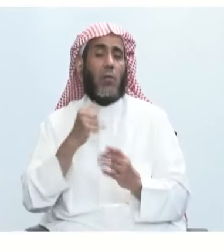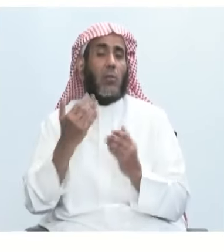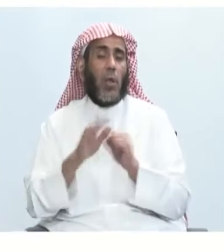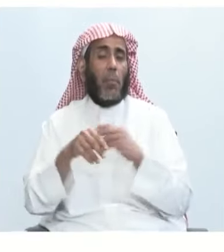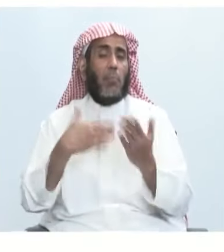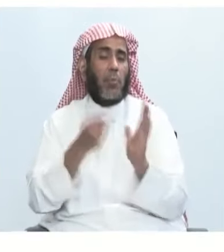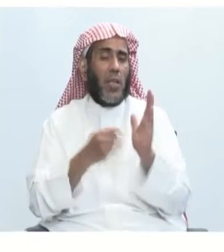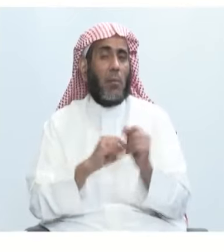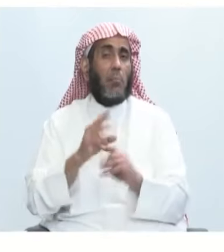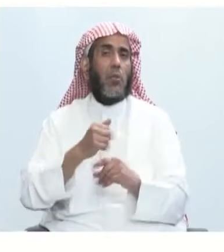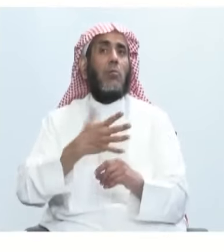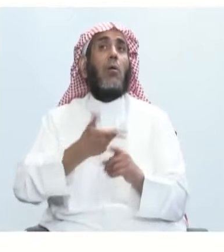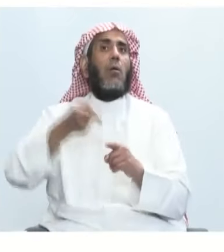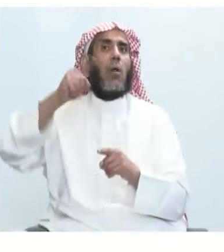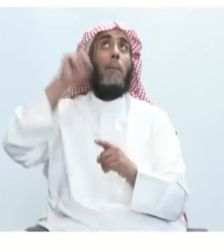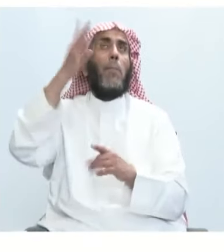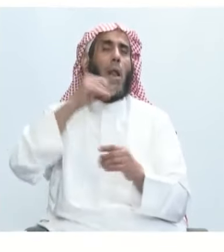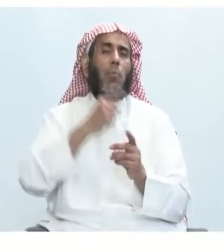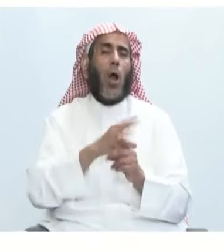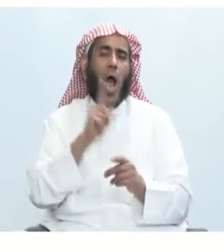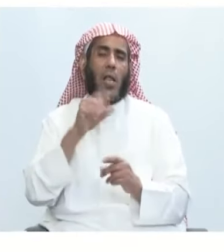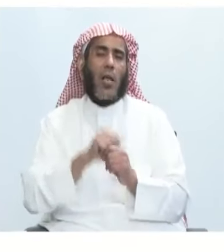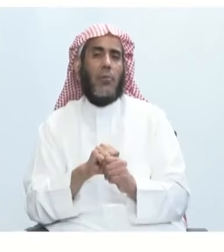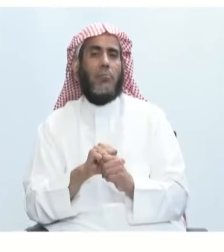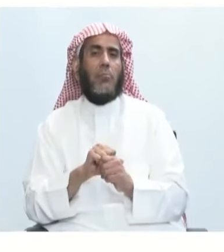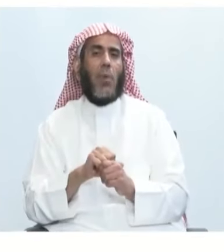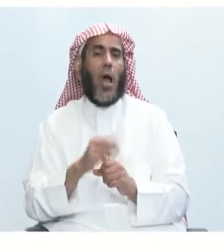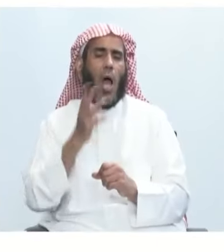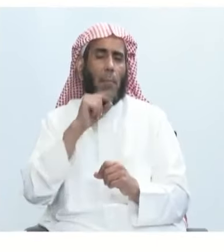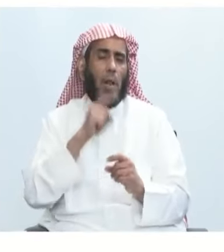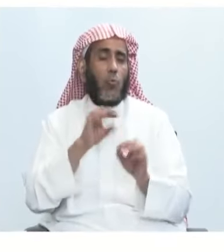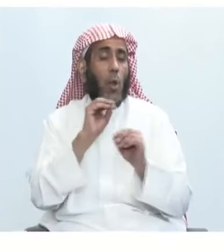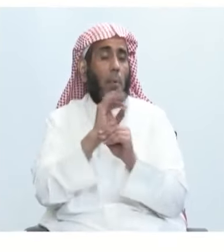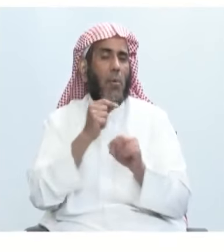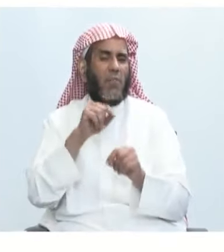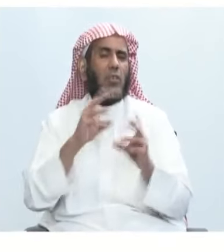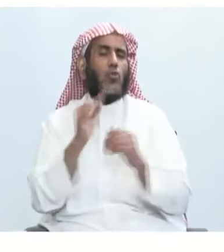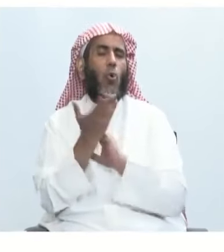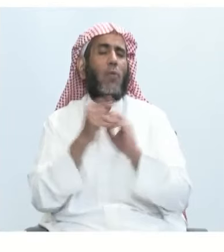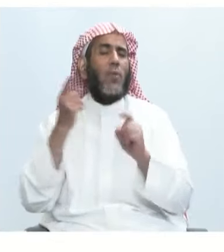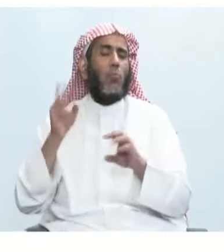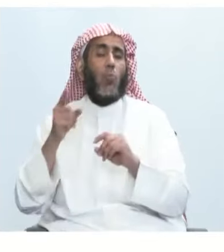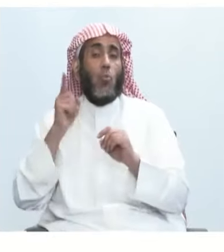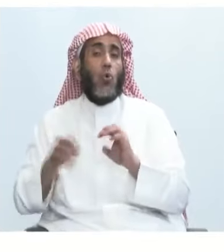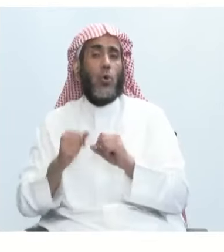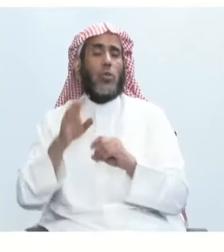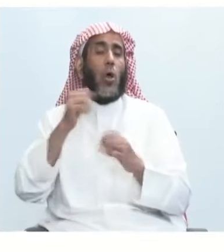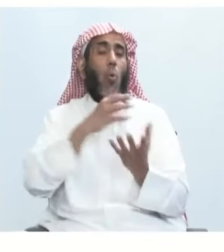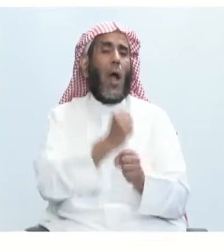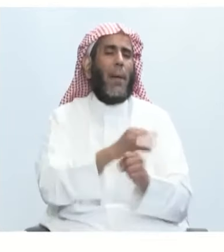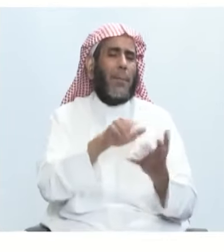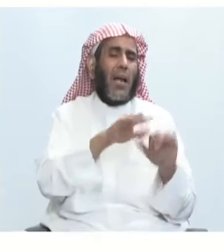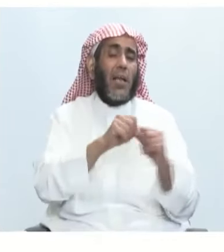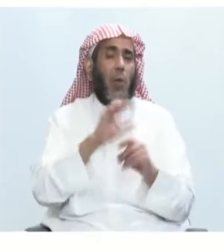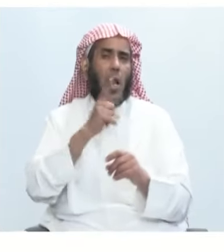اتيتك بكتاب من رب امير المؤمنين قال تعالى ام لم ينبا بما في صحف موسى وابراهيم الذي وفى الا تزر